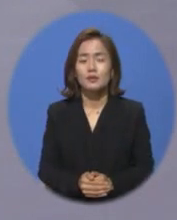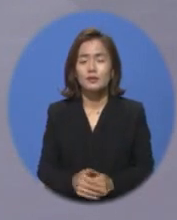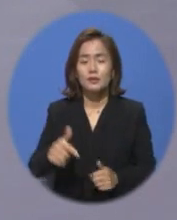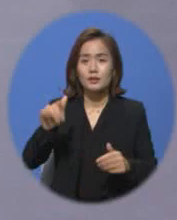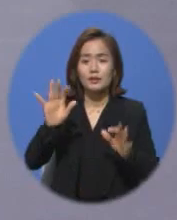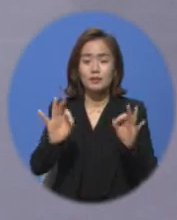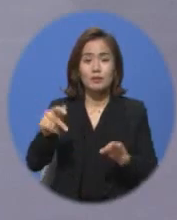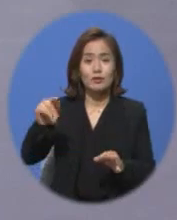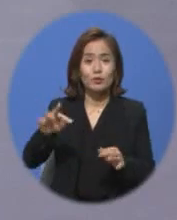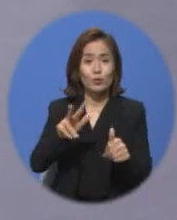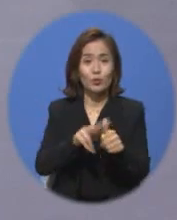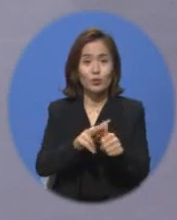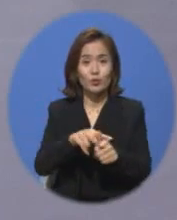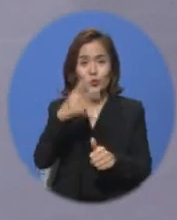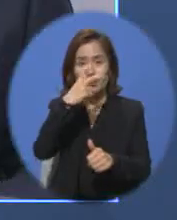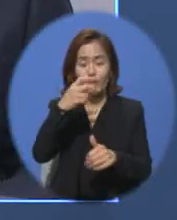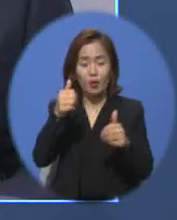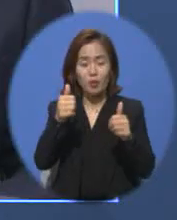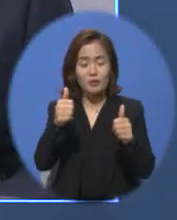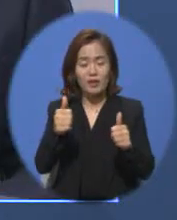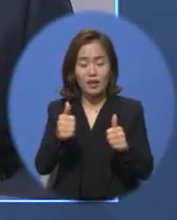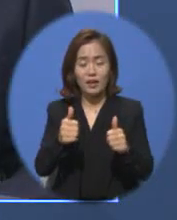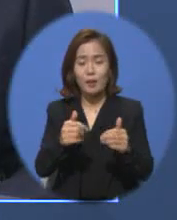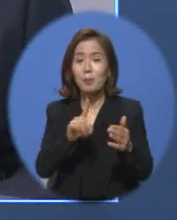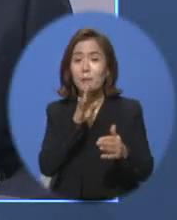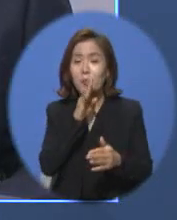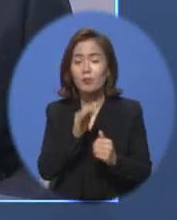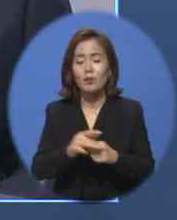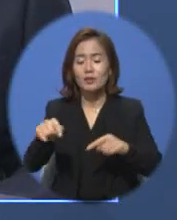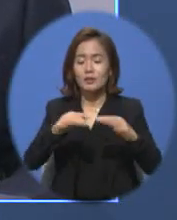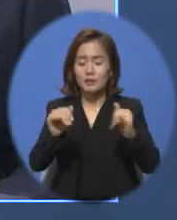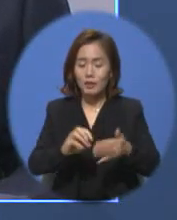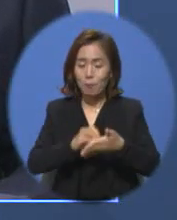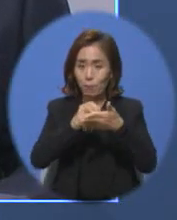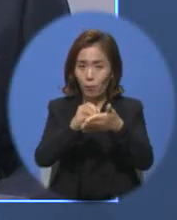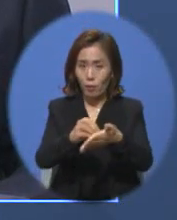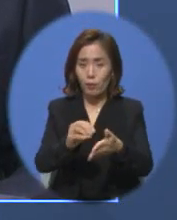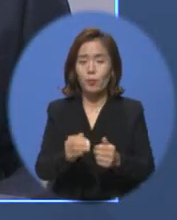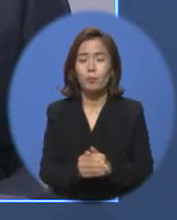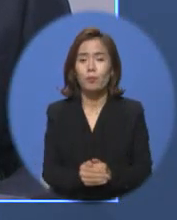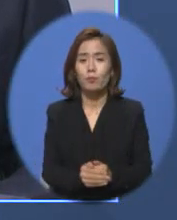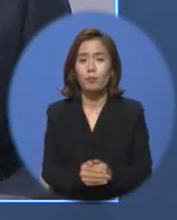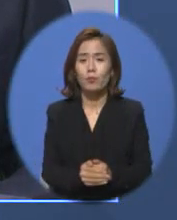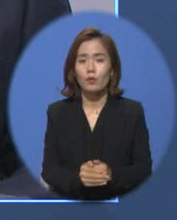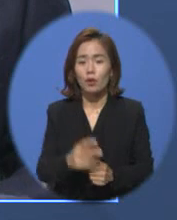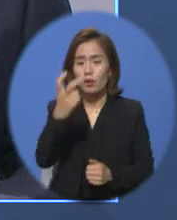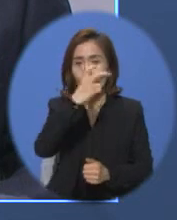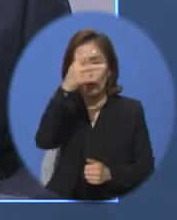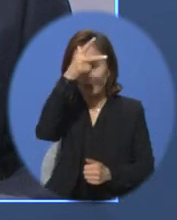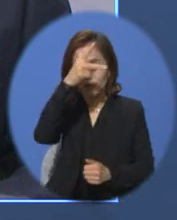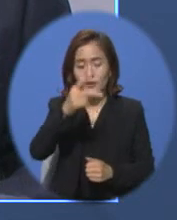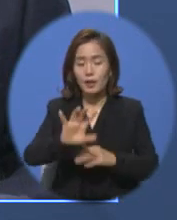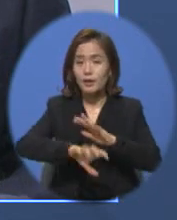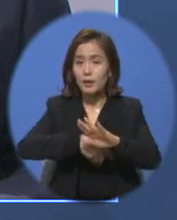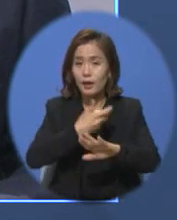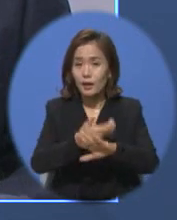당신은전직검사이십니다.그리고당신은 정계에입문하셨군요.지난해에는